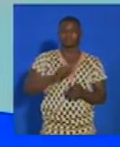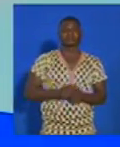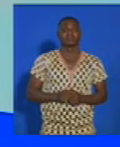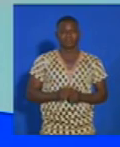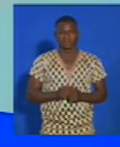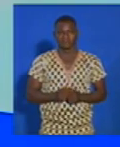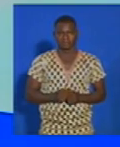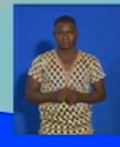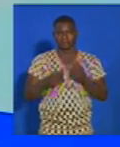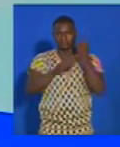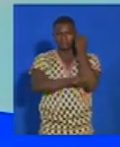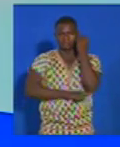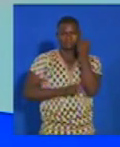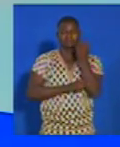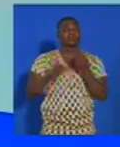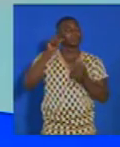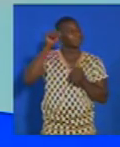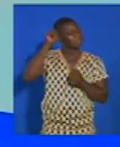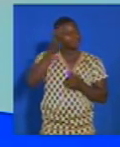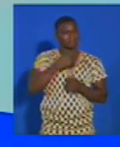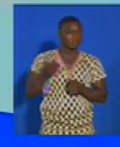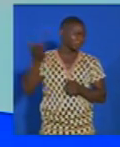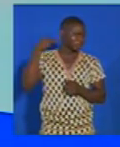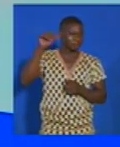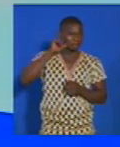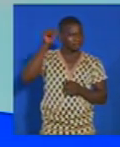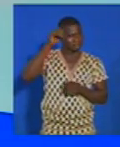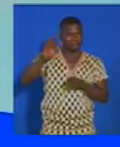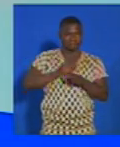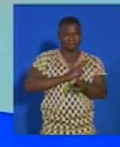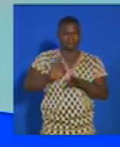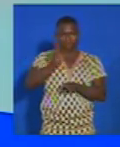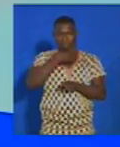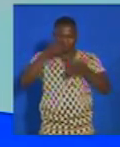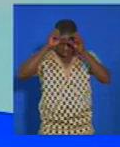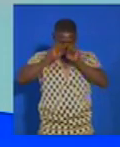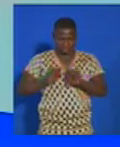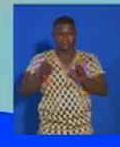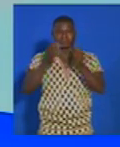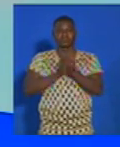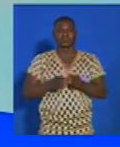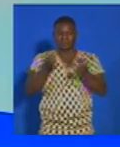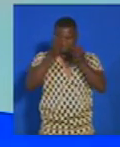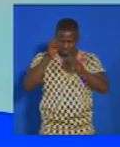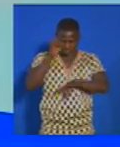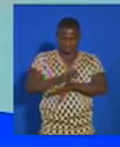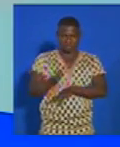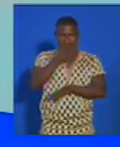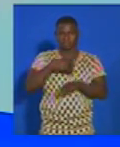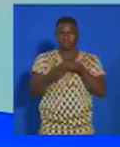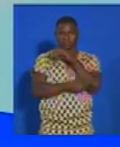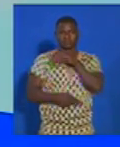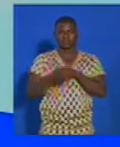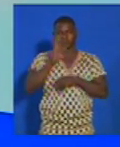Gawa a abrité hier et avant-hier une rencontre de formation des présidents des conseils régionaux du Burkina. Une formation sur les stratégies